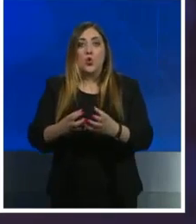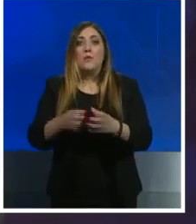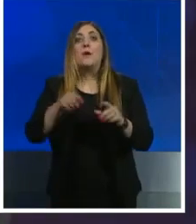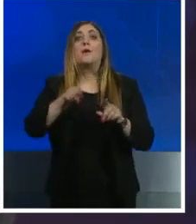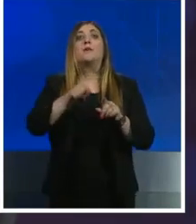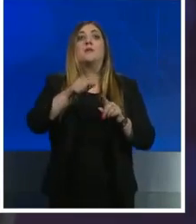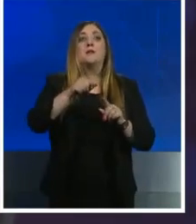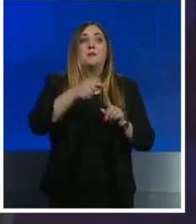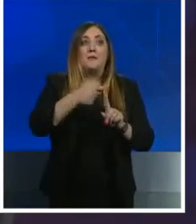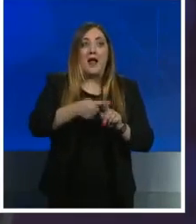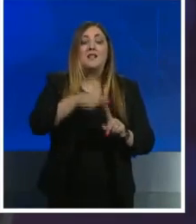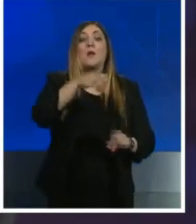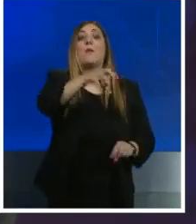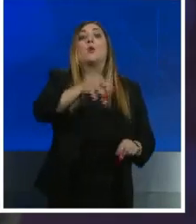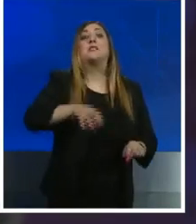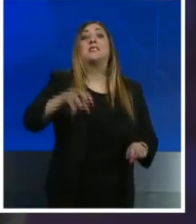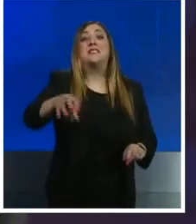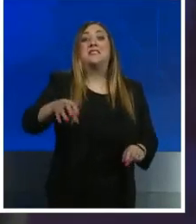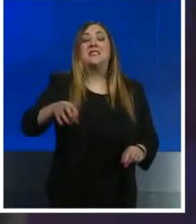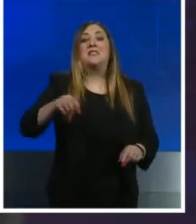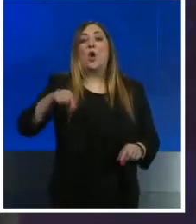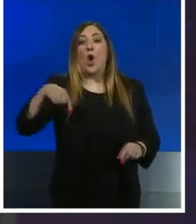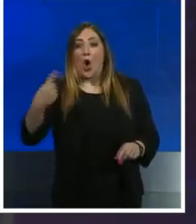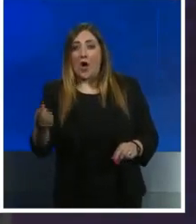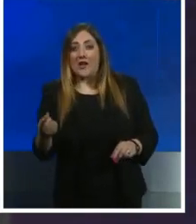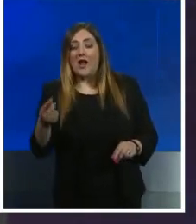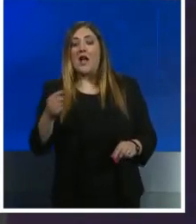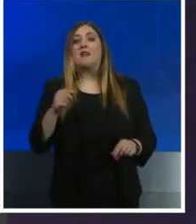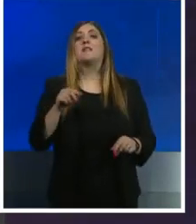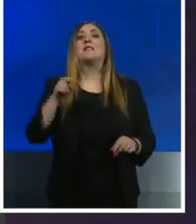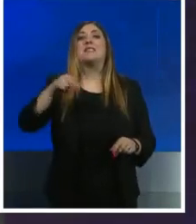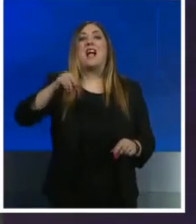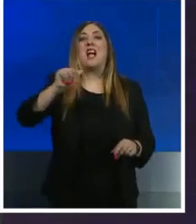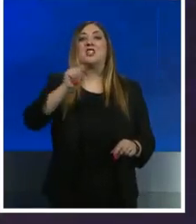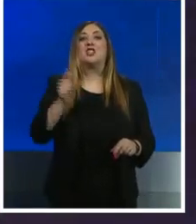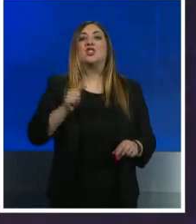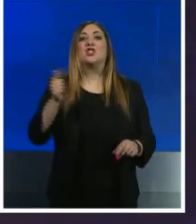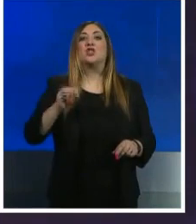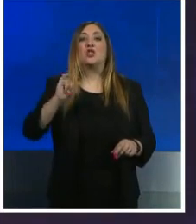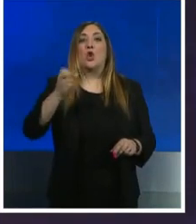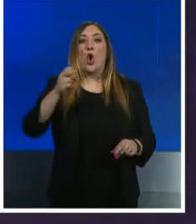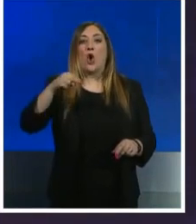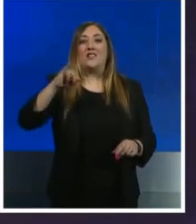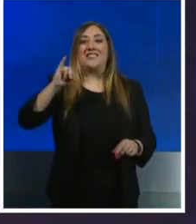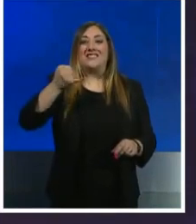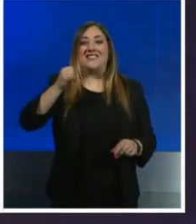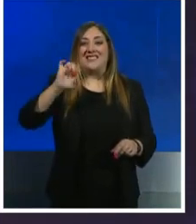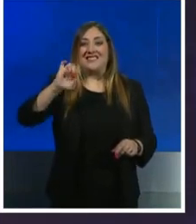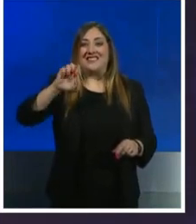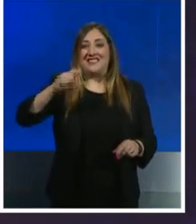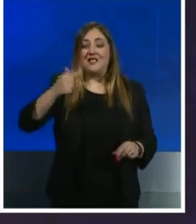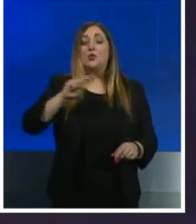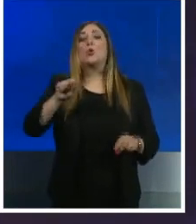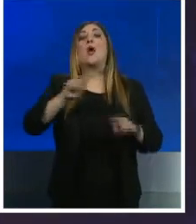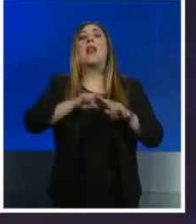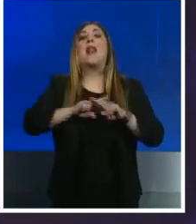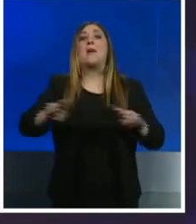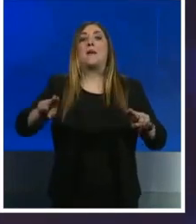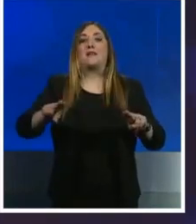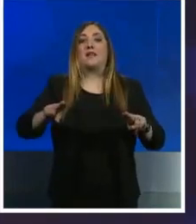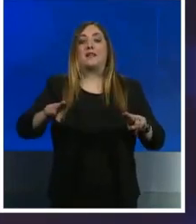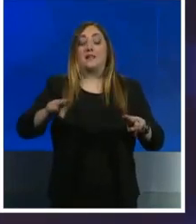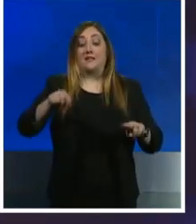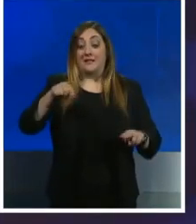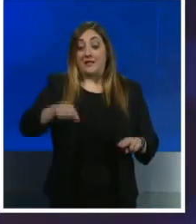nazzjonijiet u libertajiet. Hekk nerġgħu nerbħu ħafna mis-sovranità